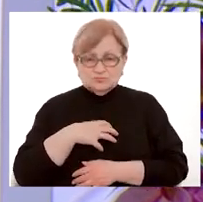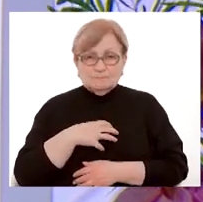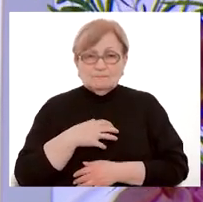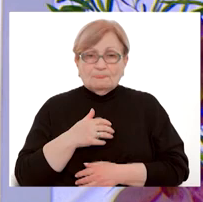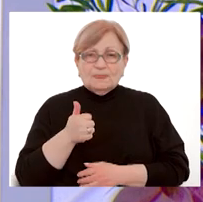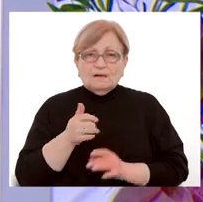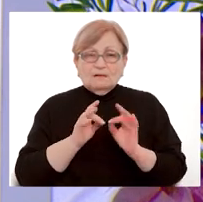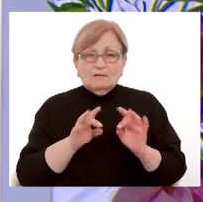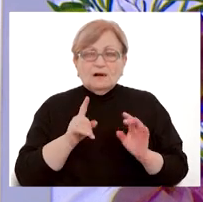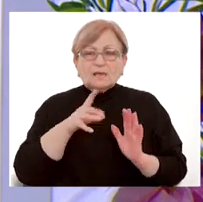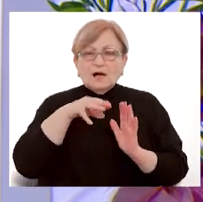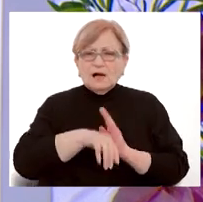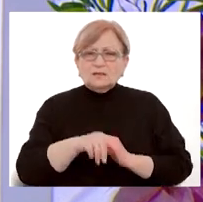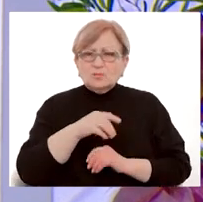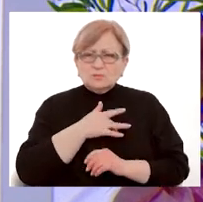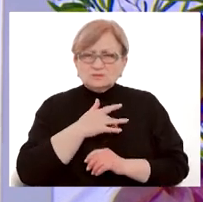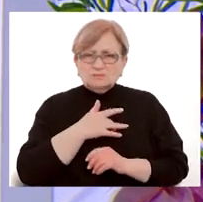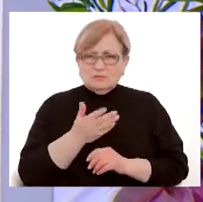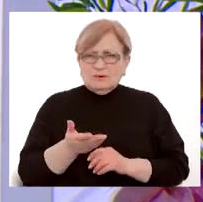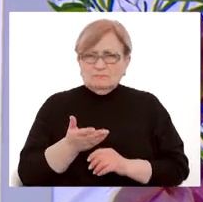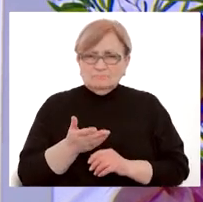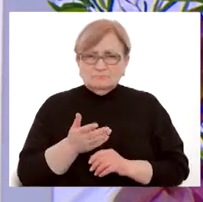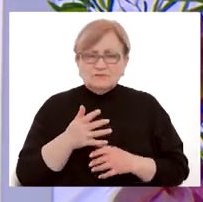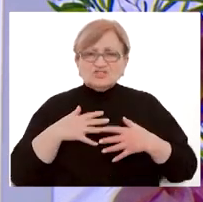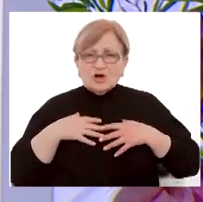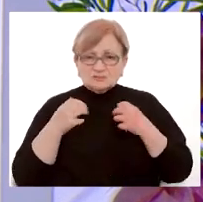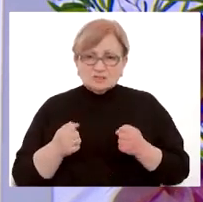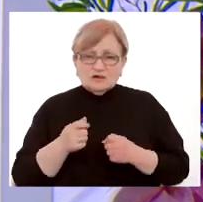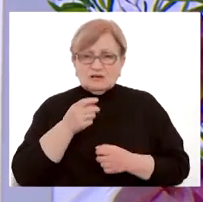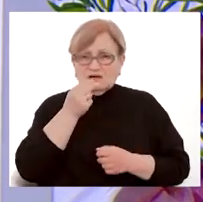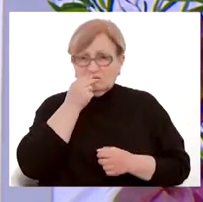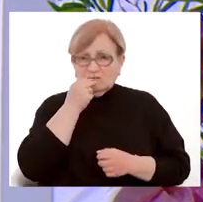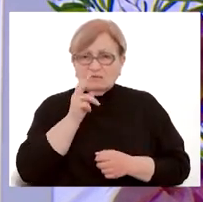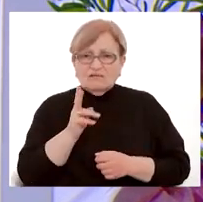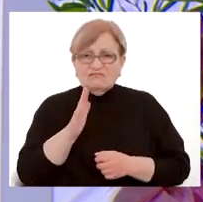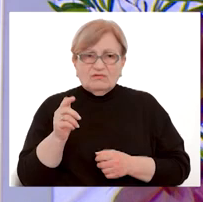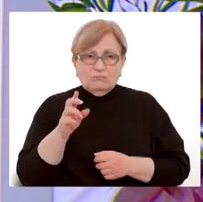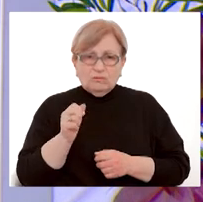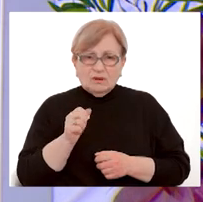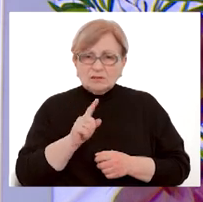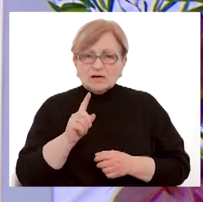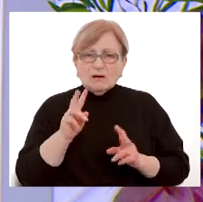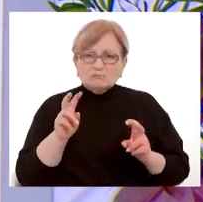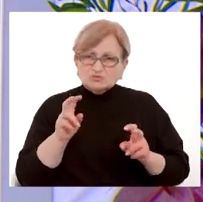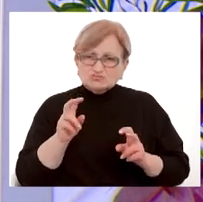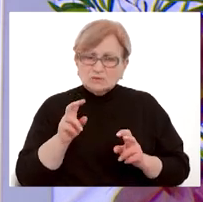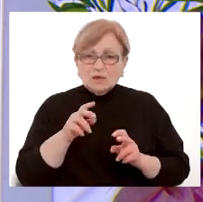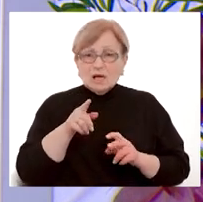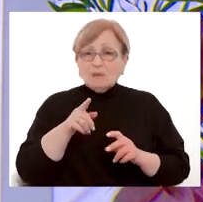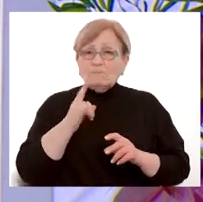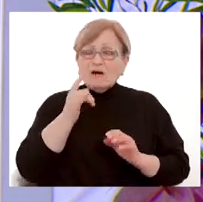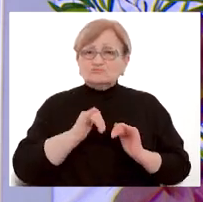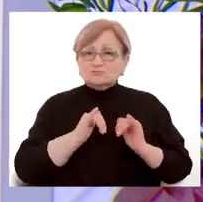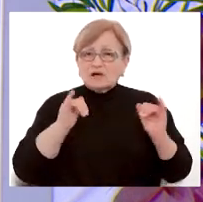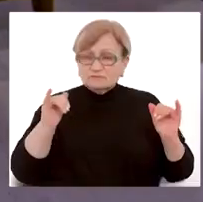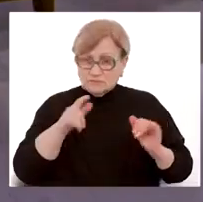აუხსნათ, აი რა იგულისხმება ამ ტერმინში თვითონ ჯანსაღი კვება და რა მნიშვნელობა აქვს, ხო რა გავლენა აქვს მას ბავშვის